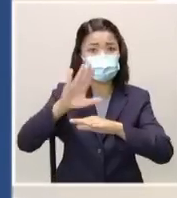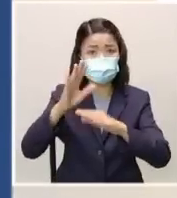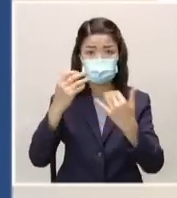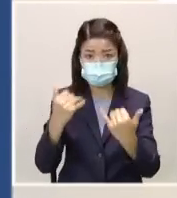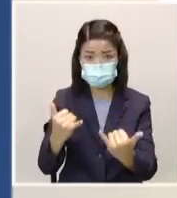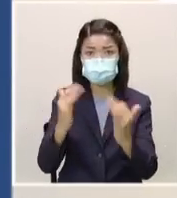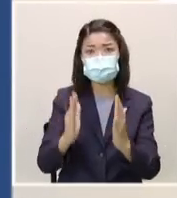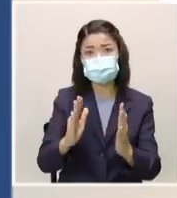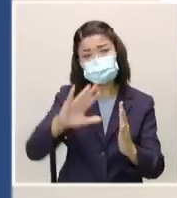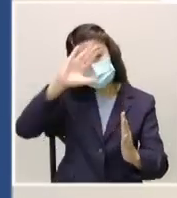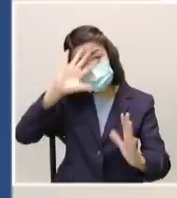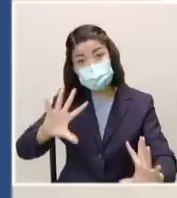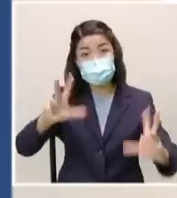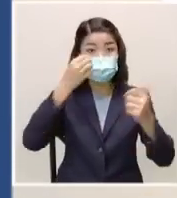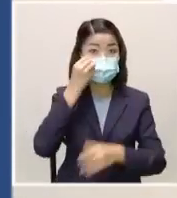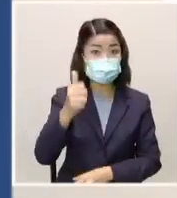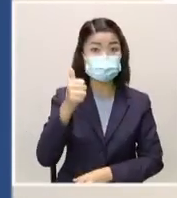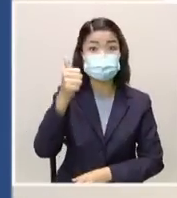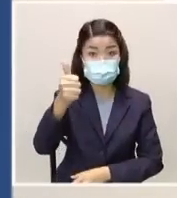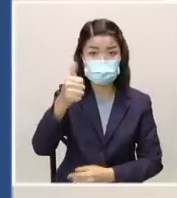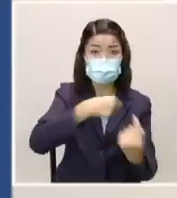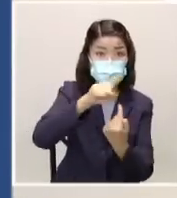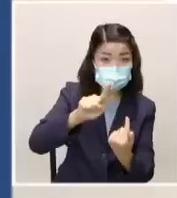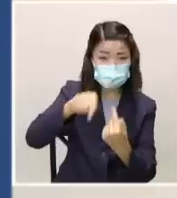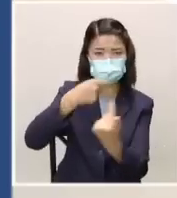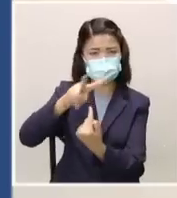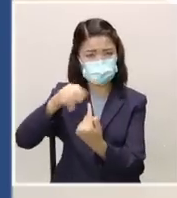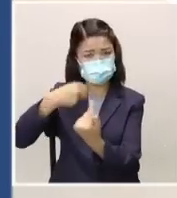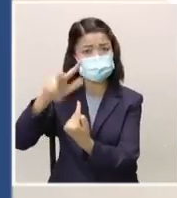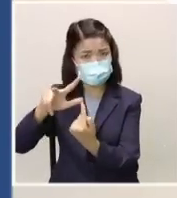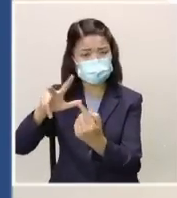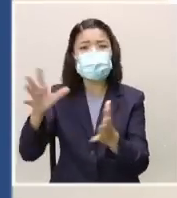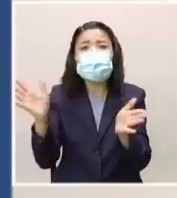ที่ตัวเลขผู้ที่หายป่วยสะสมตั้งแต่รอบแรกเลยเนี่ยก็มีอยู่ที่